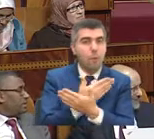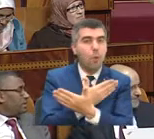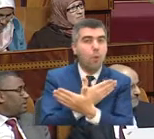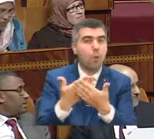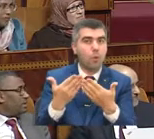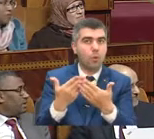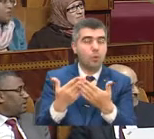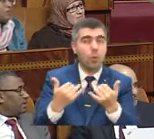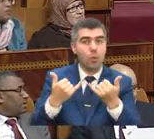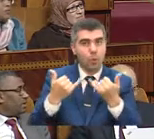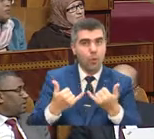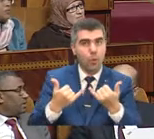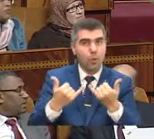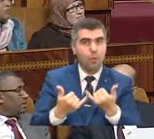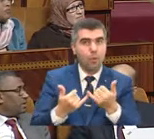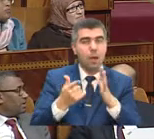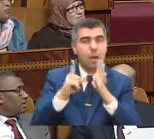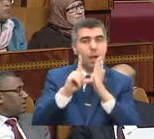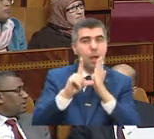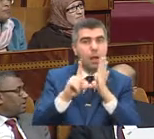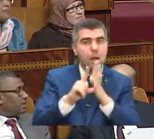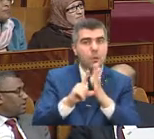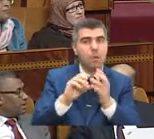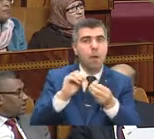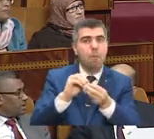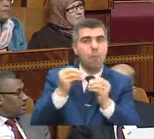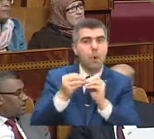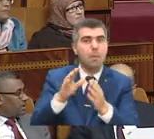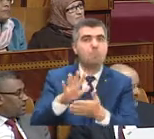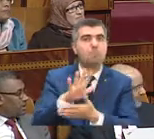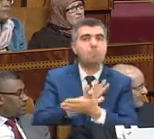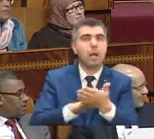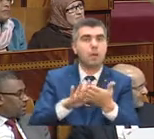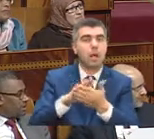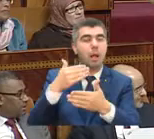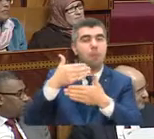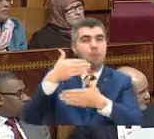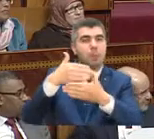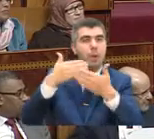اليوم هذا القانون هو اللي مسبب في المشاكل الكبيره في بيننا في بيننا.